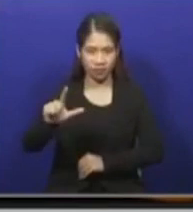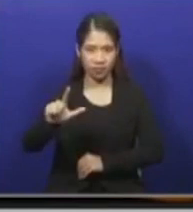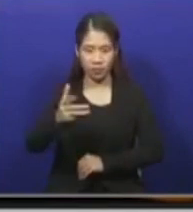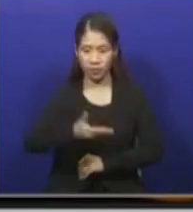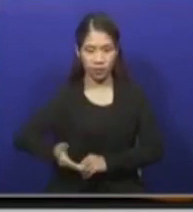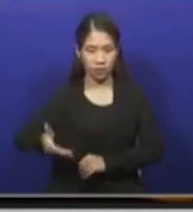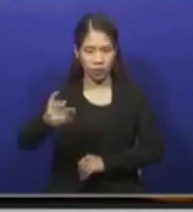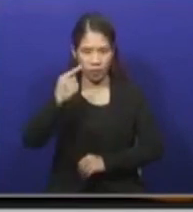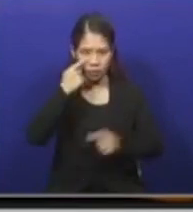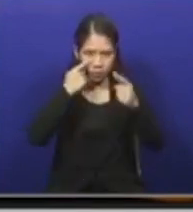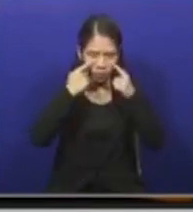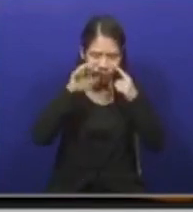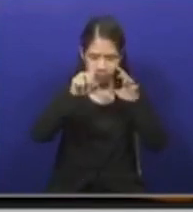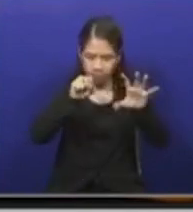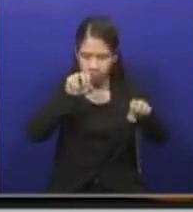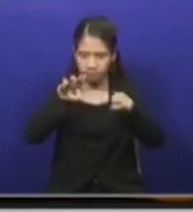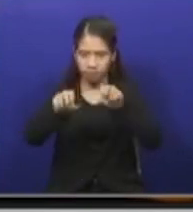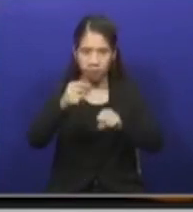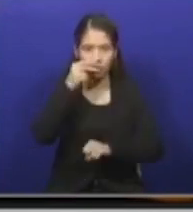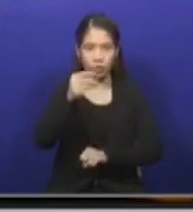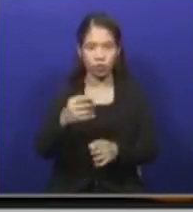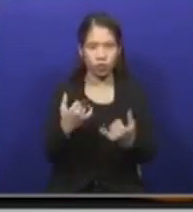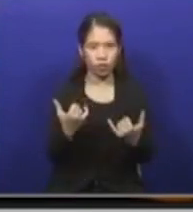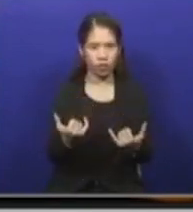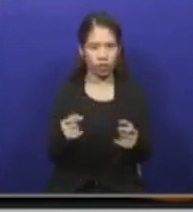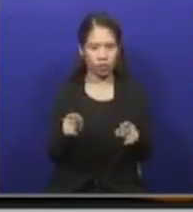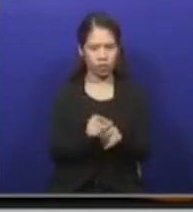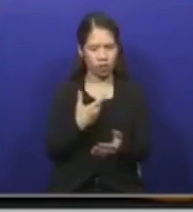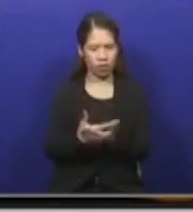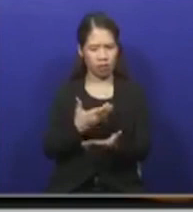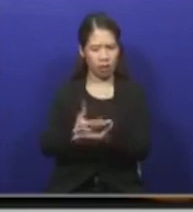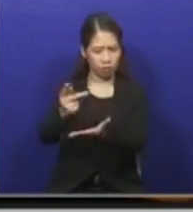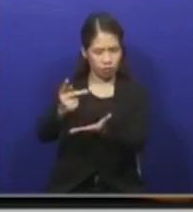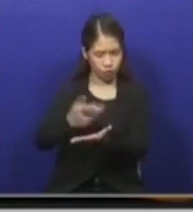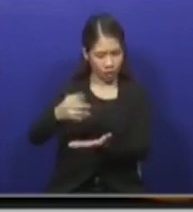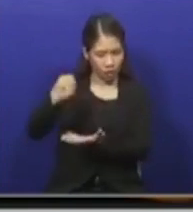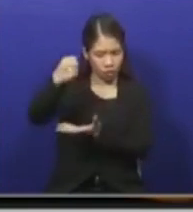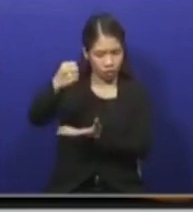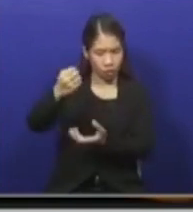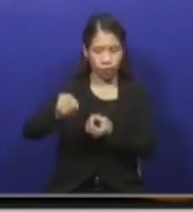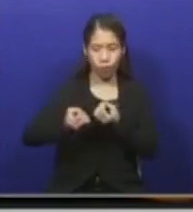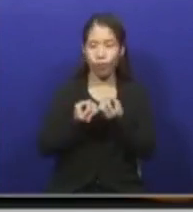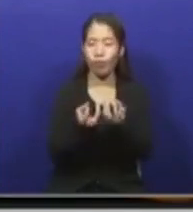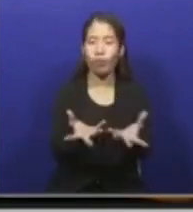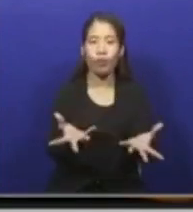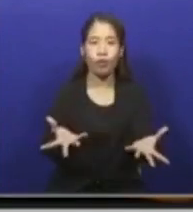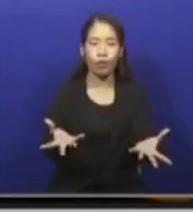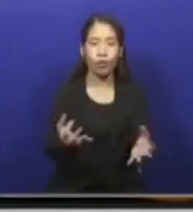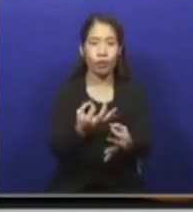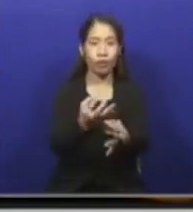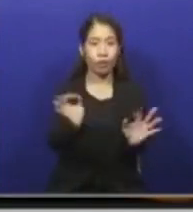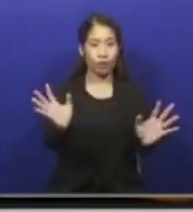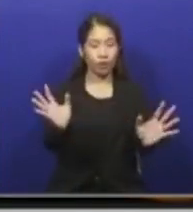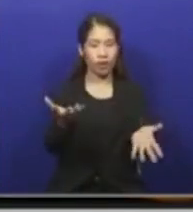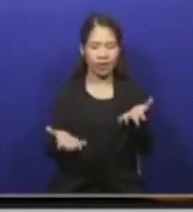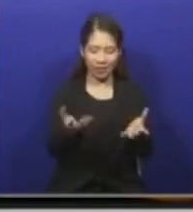ตามองครับว่านี่เป็นการตำน้ำพริกละลายแม่น้ำหรือเปล่าหรืออาจจะเป็นเงินกู้ที่ใช้หาเสียงให้